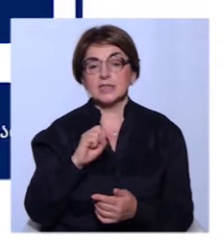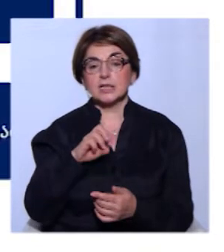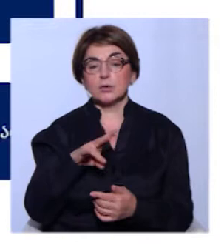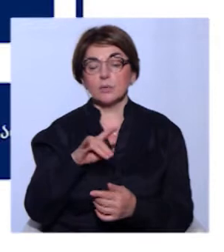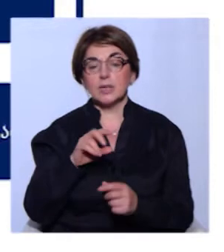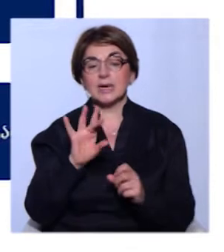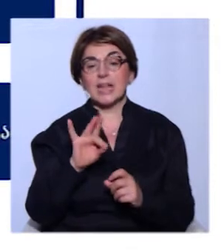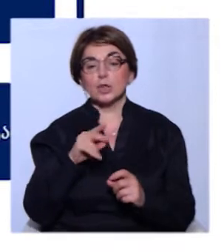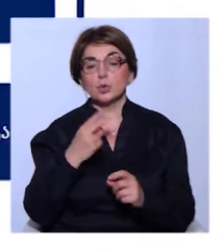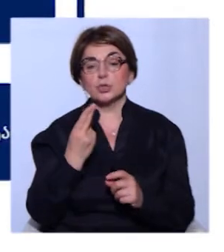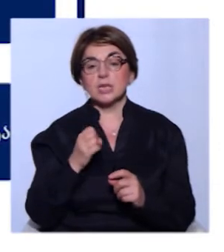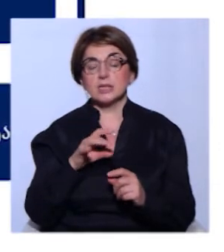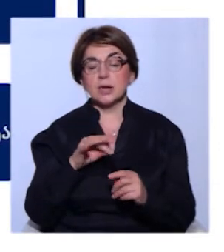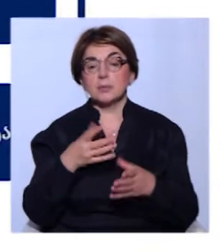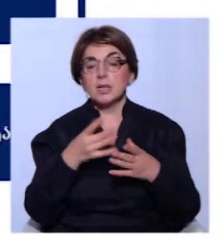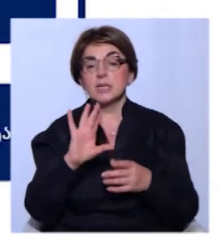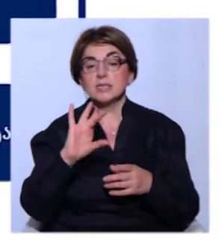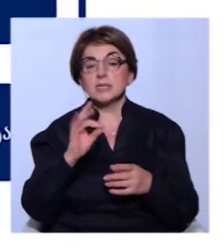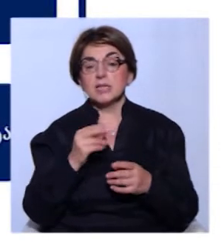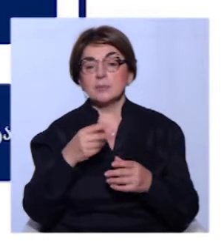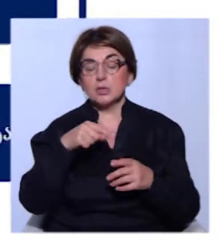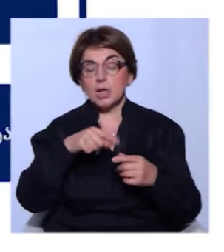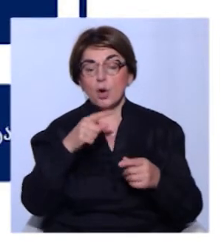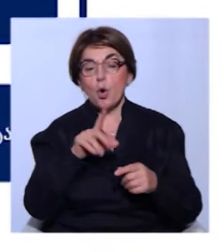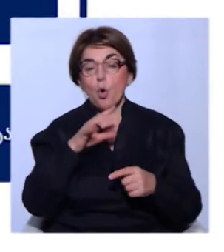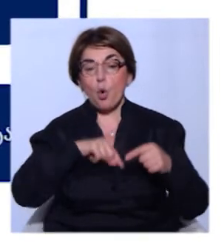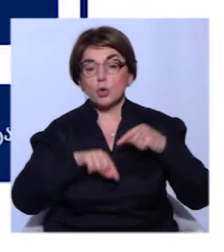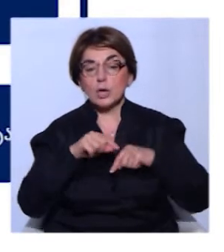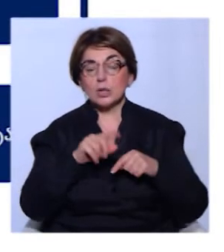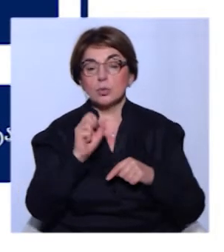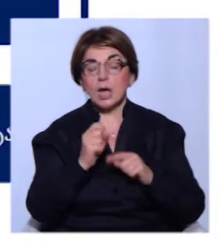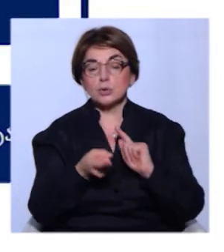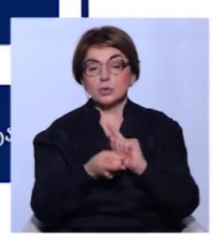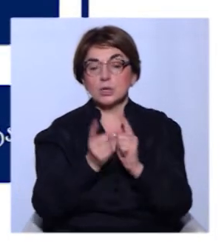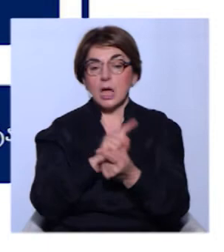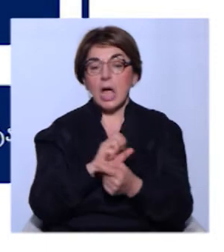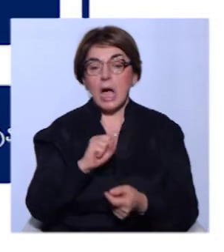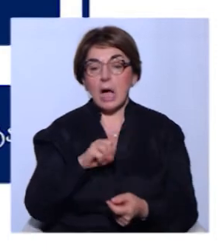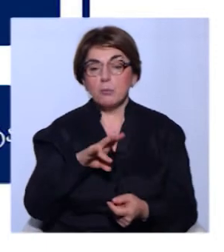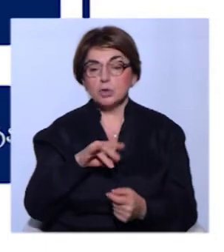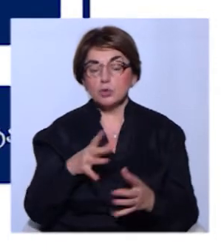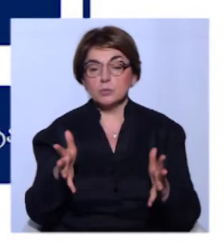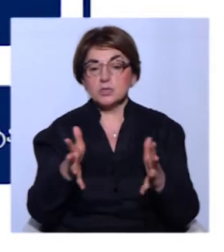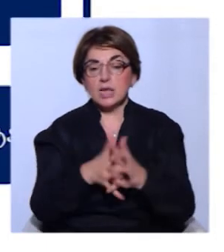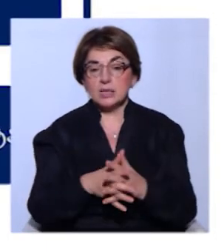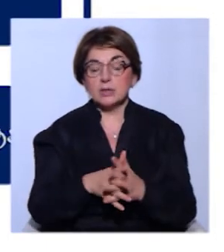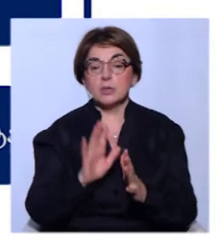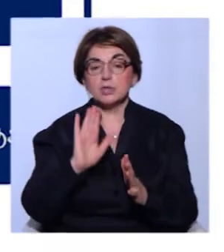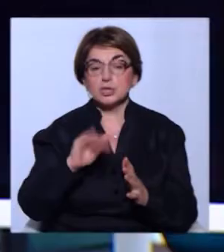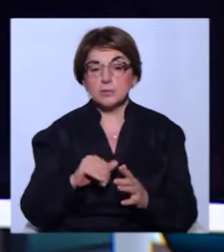დეტრიტოფაგები და რედუცენტები ცილებში შემავალ ორგანულ აზოტს გარდაქმნიდნენ ამონიუმის ნაერთებად. შემდეგ